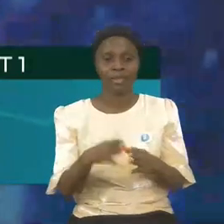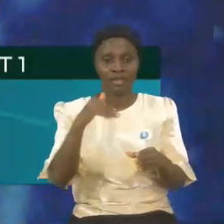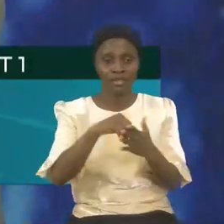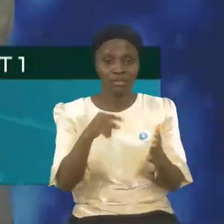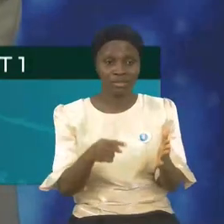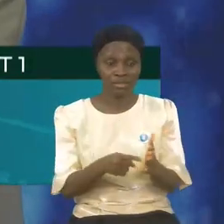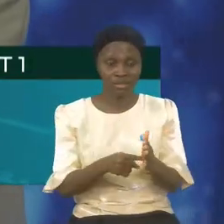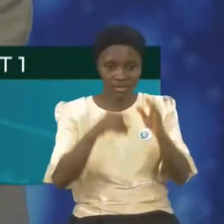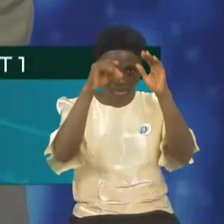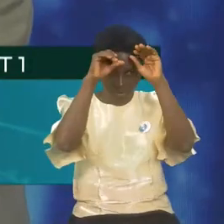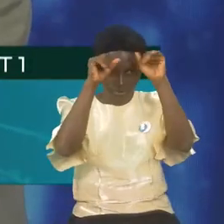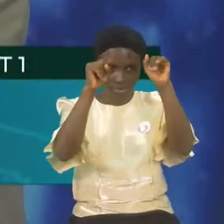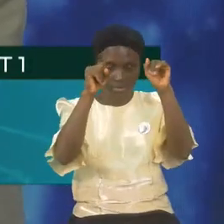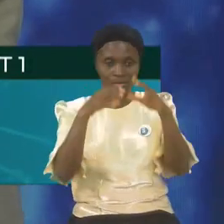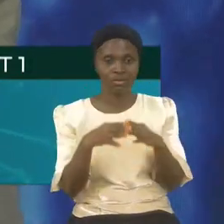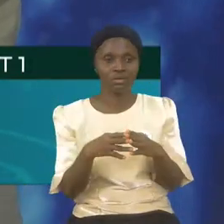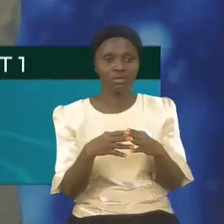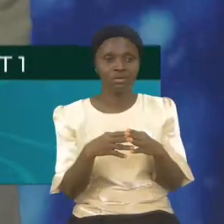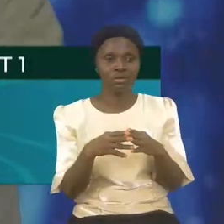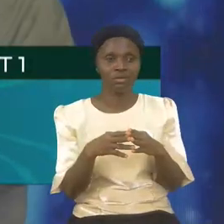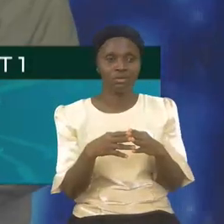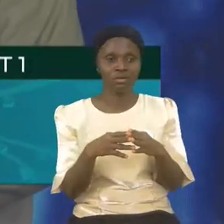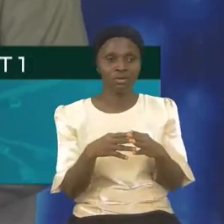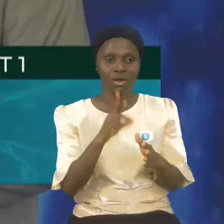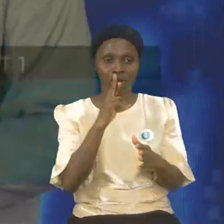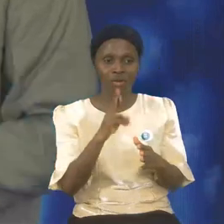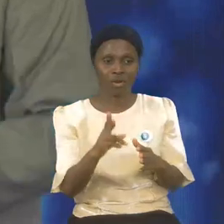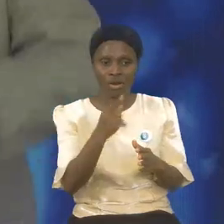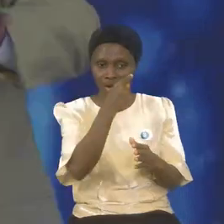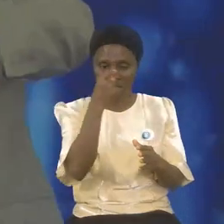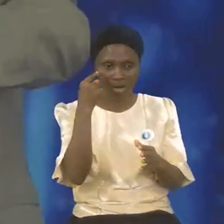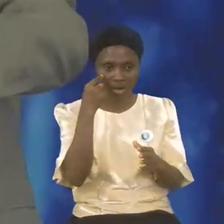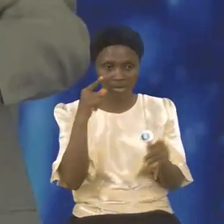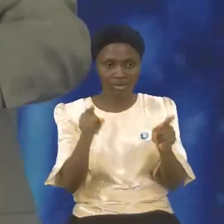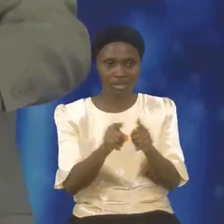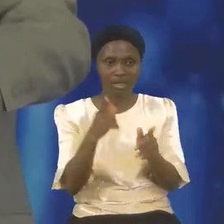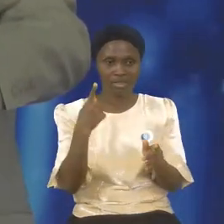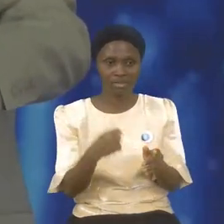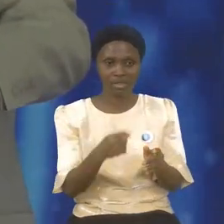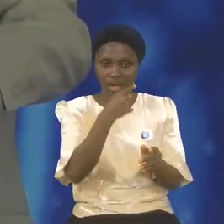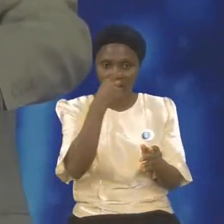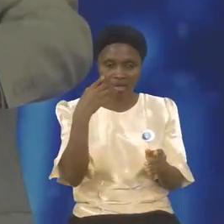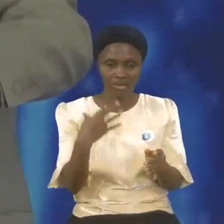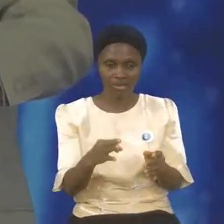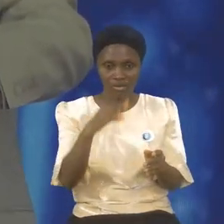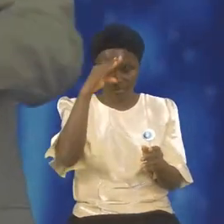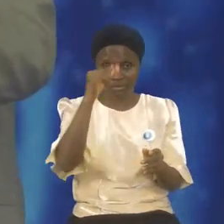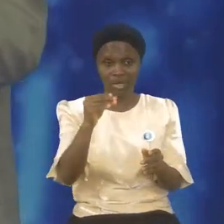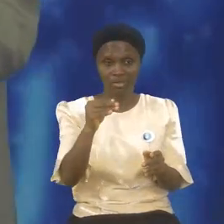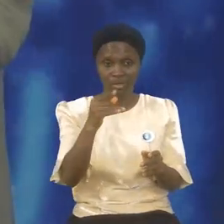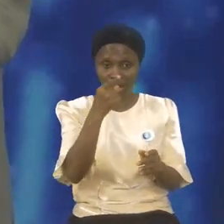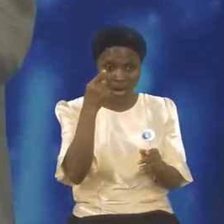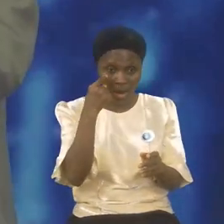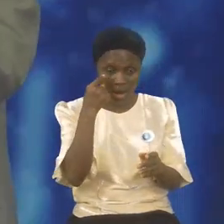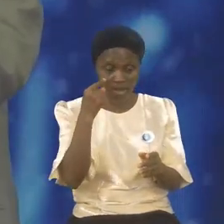vont se battre contre ces trois et le renverser et voici elle avait des